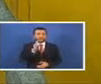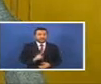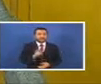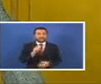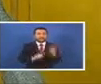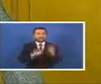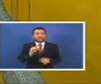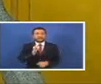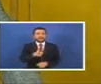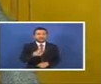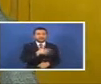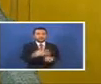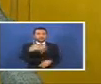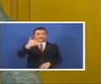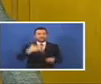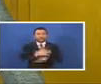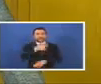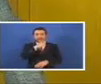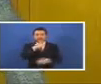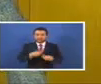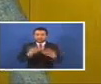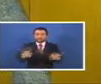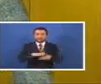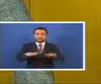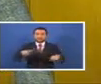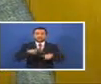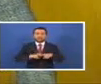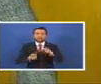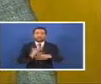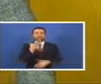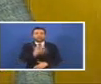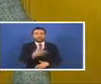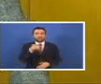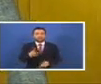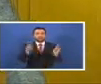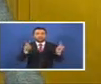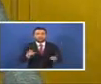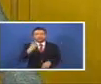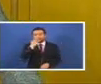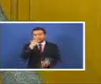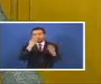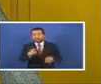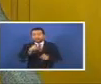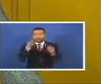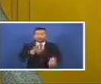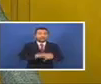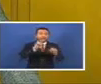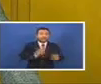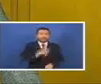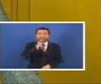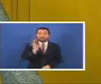ilçe binalarımızda gereken bilgilendirme masaları kuruldu. Bu konuda tereddüde olan ya da ne